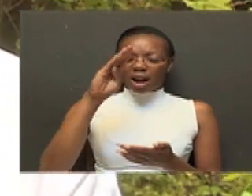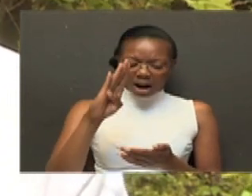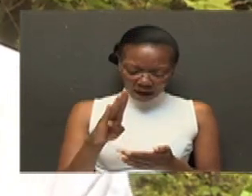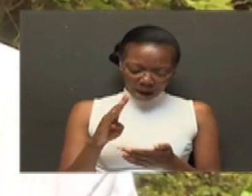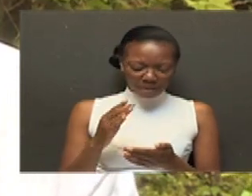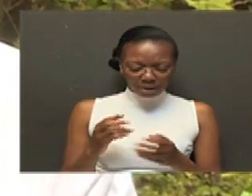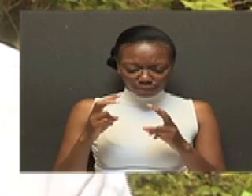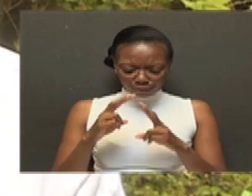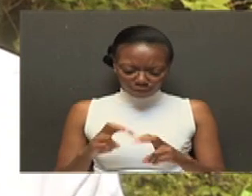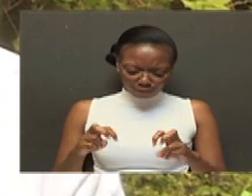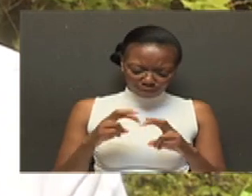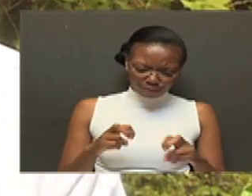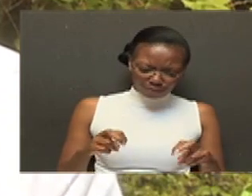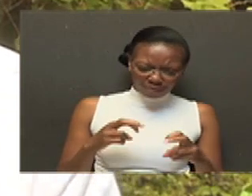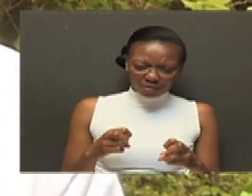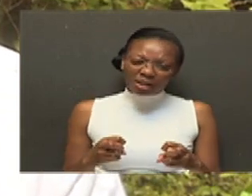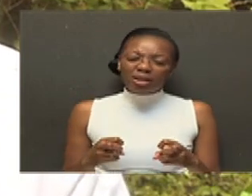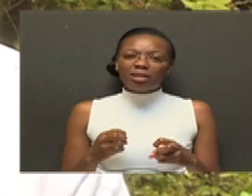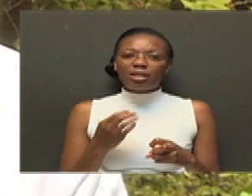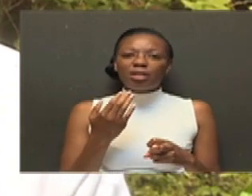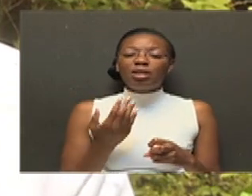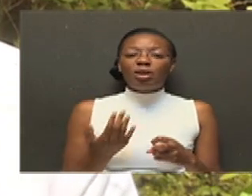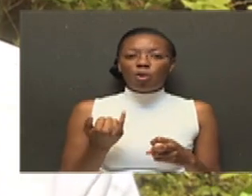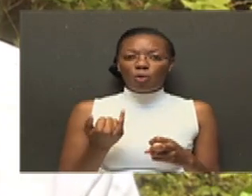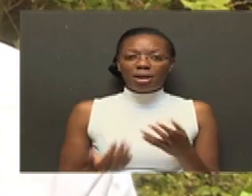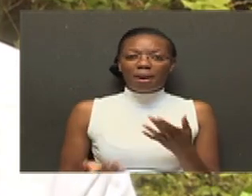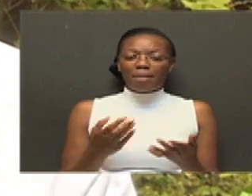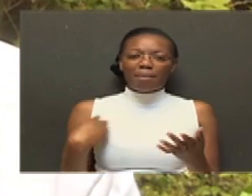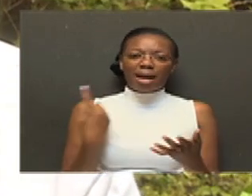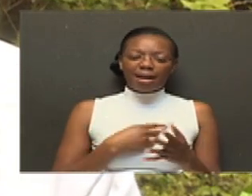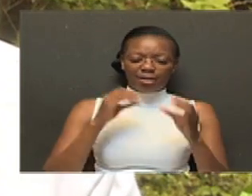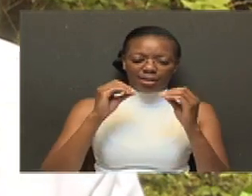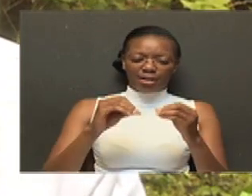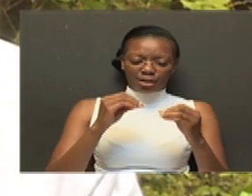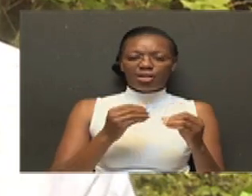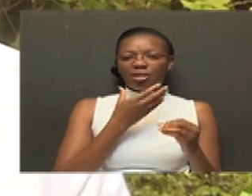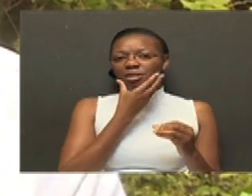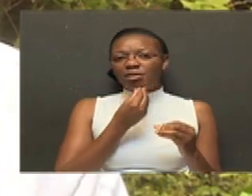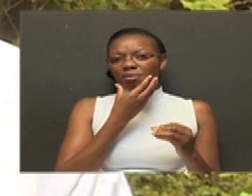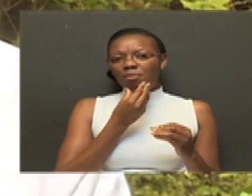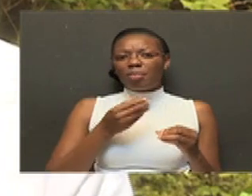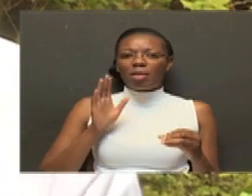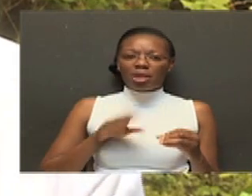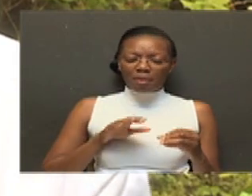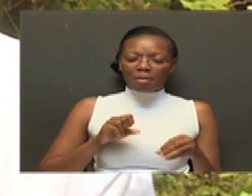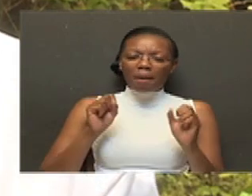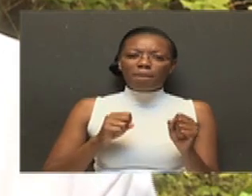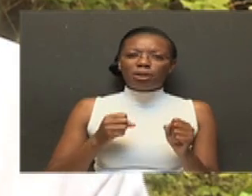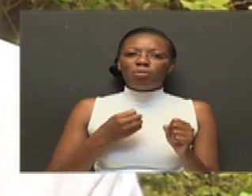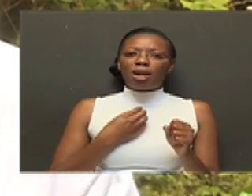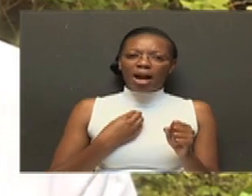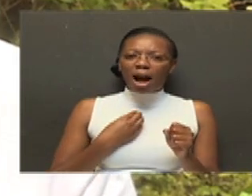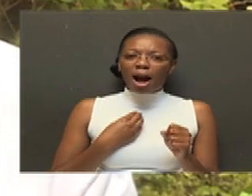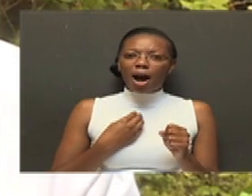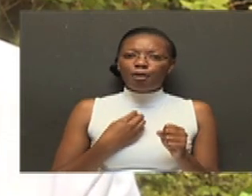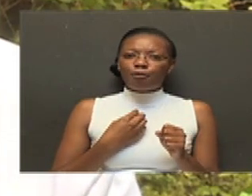tunauzia farmers. Sababu hata tukitrain watu kama ni wamama ama wazee, wanaweza kutoa the raw materials za